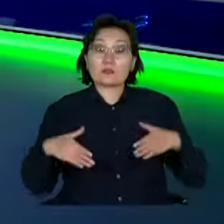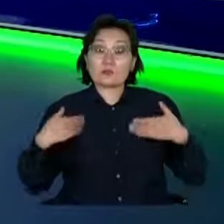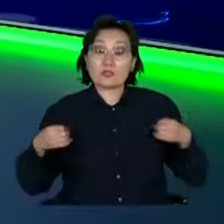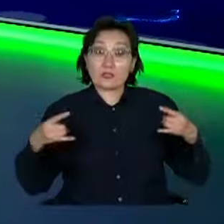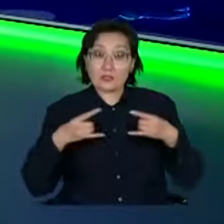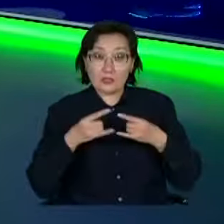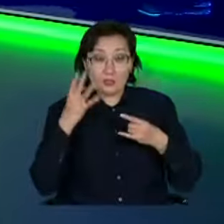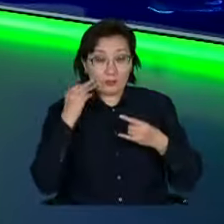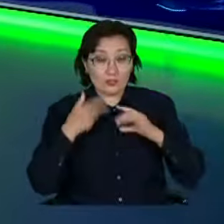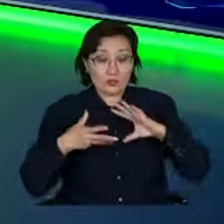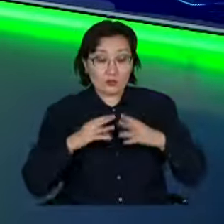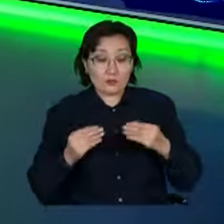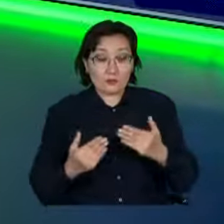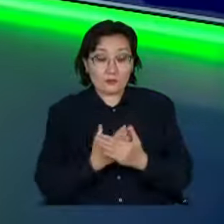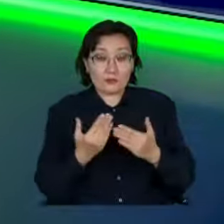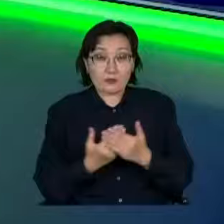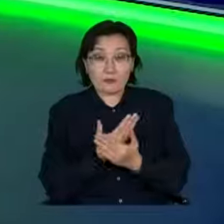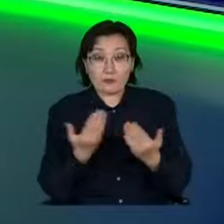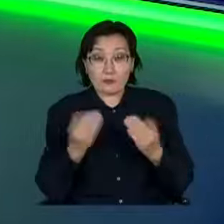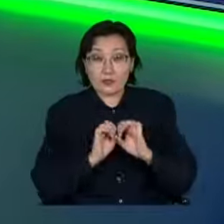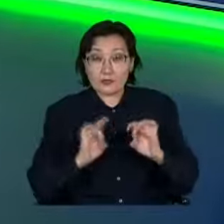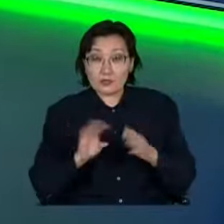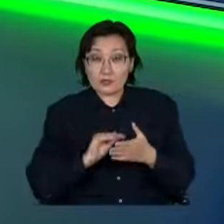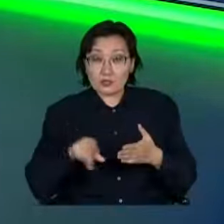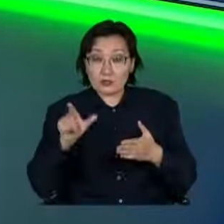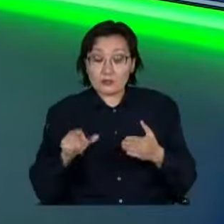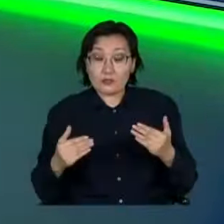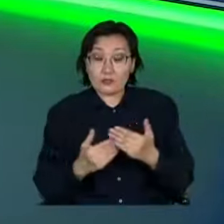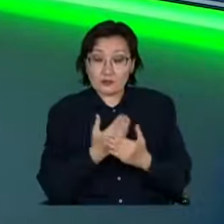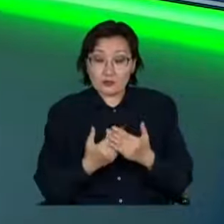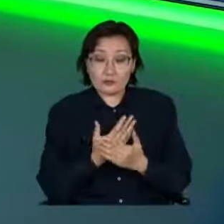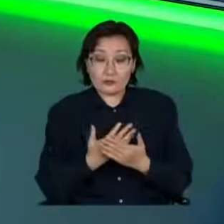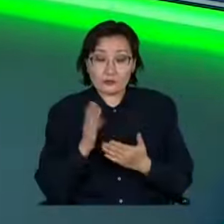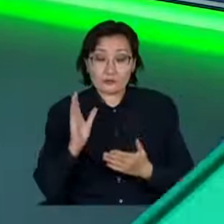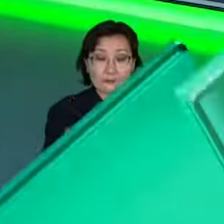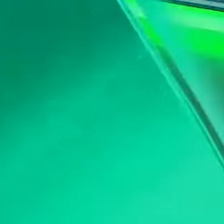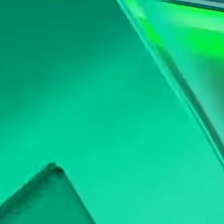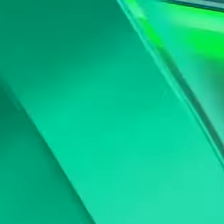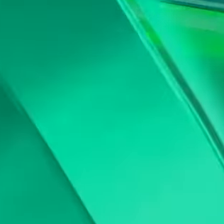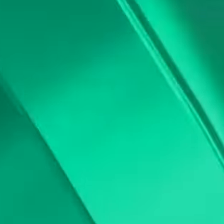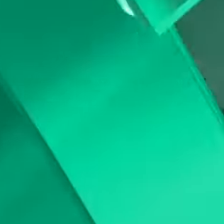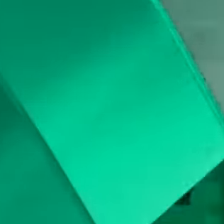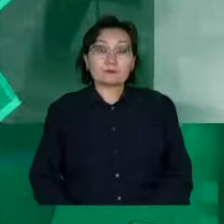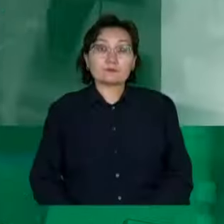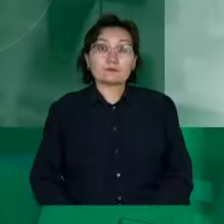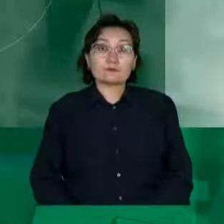Здравствуйте, в эфире итоговые новости на телеканале «Алматы», в студии Диас Махамбетов. Смотрите сегодня.